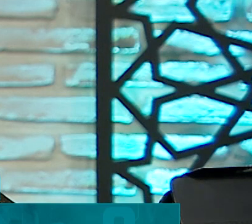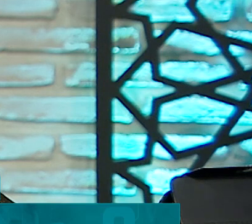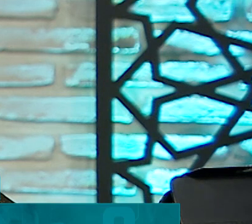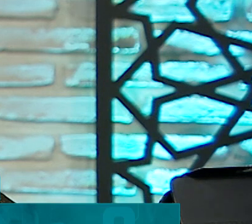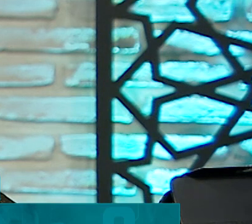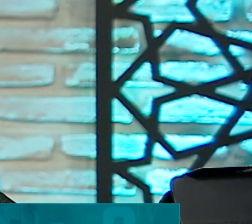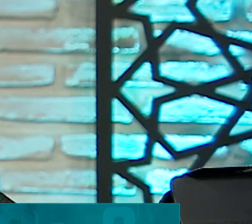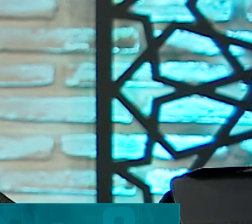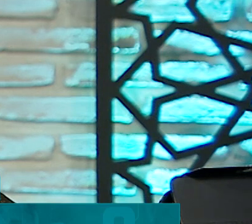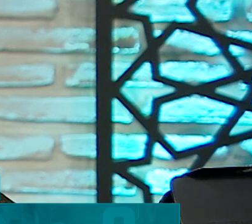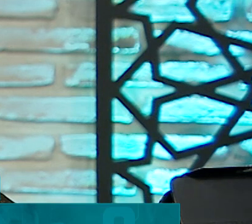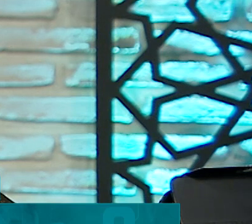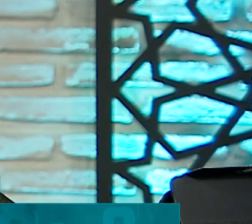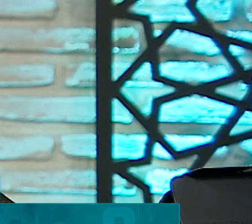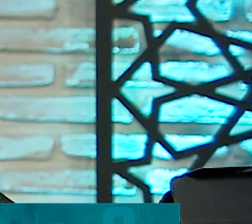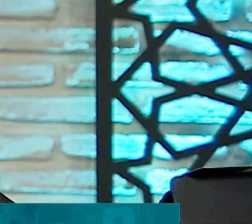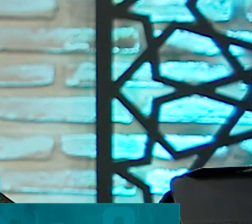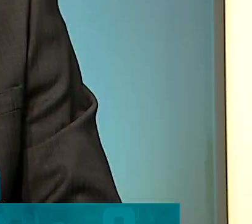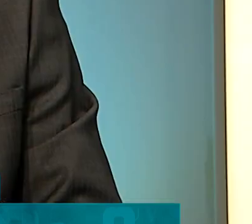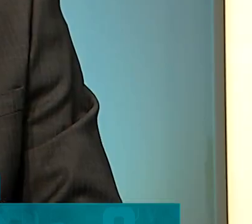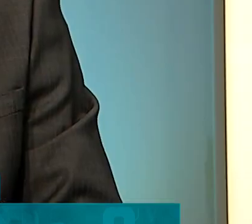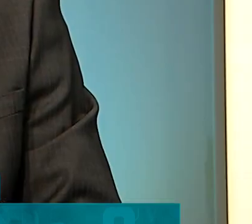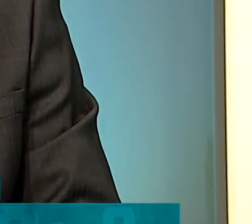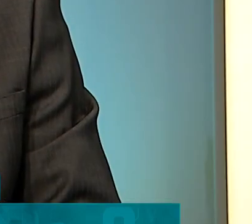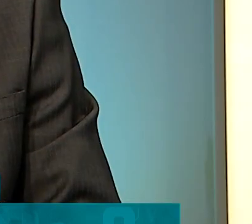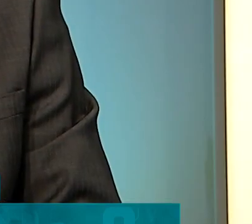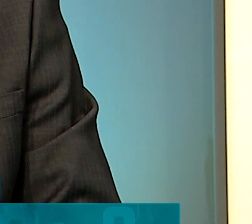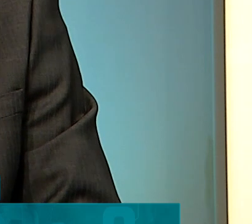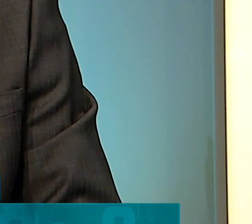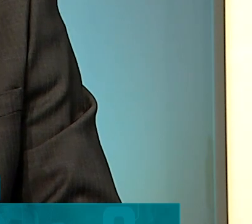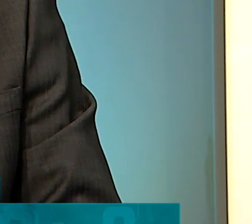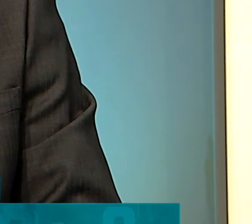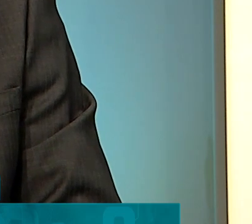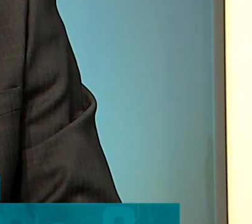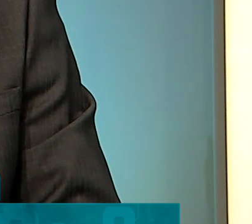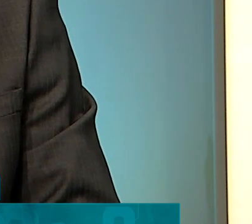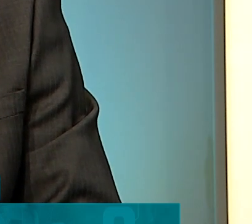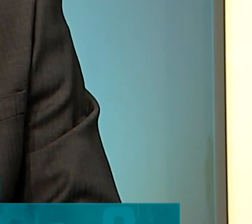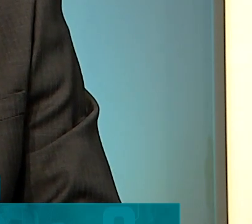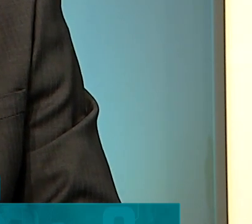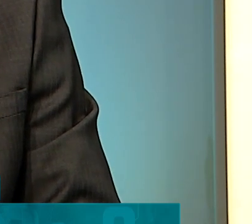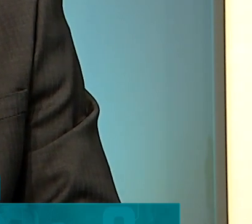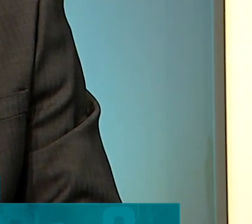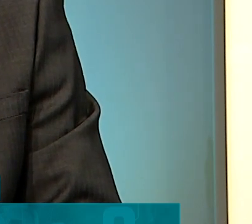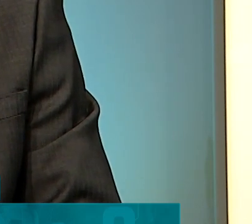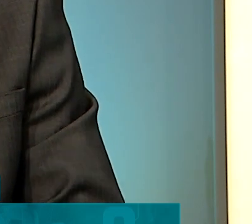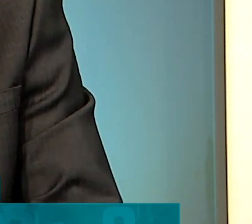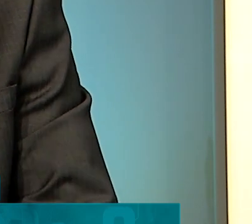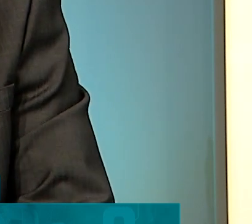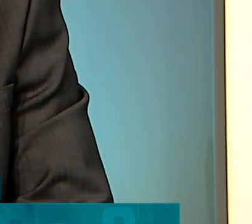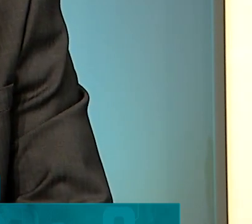acaba Home dua ettiklerinde Allah dualarını icabet eder ve iz Estağfurullah ruhu kafalı Home